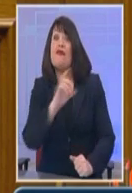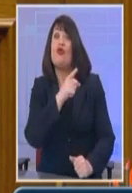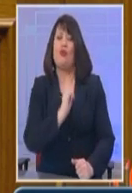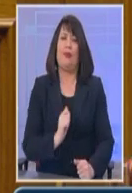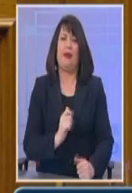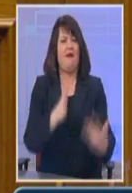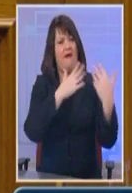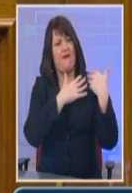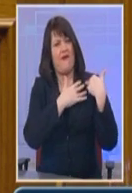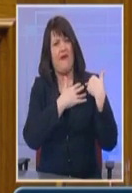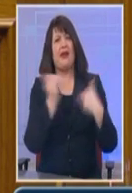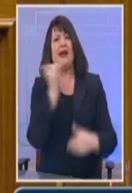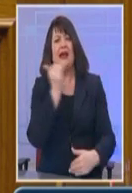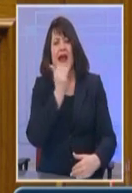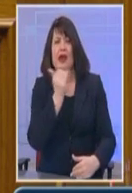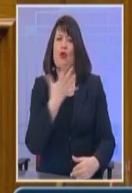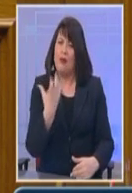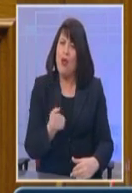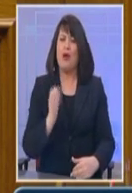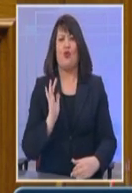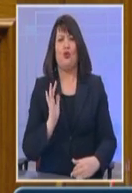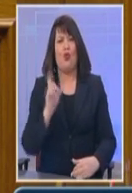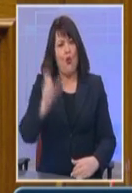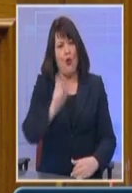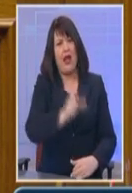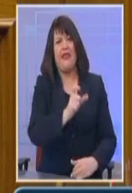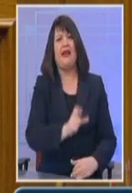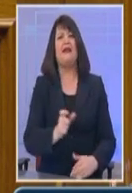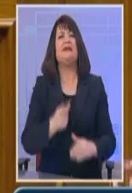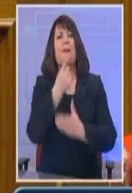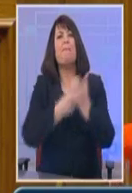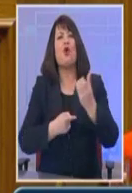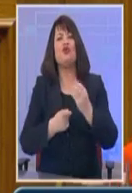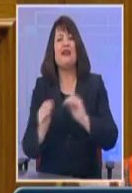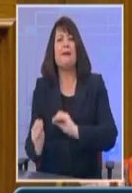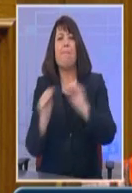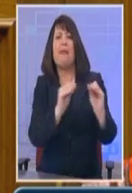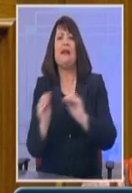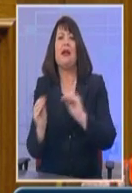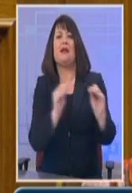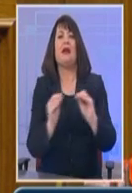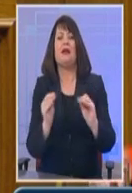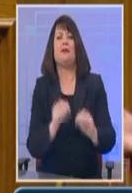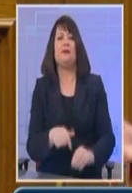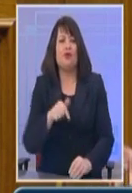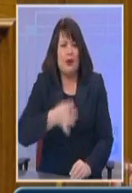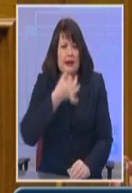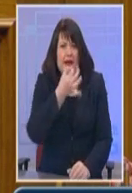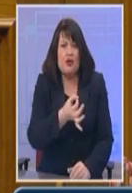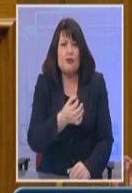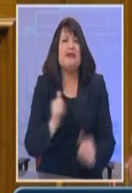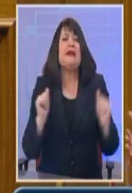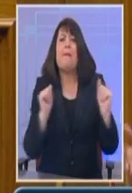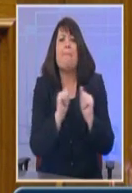να αναλάβουν γρήγορα το μερίδιο που τους αναλογεί στη μετεγκατάσταση των προσφύγων. Αλλά τώρα τι να τους πείτε? Πώς να